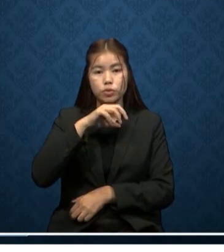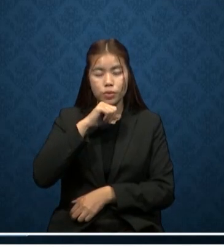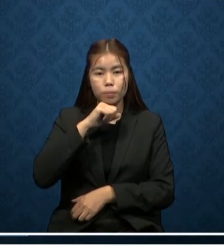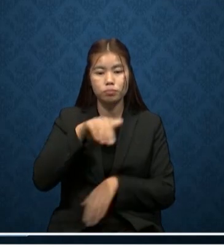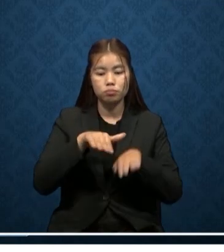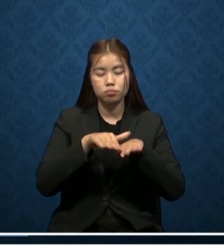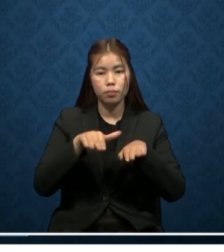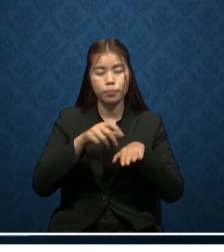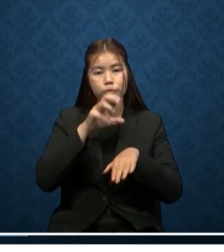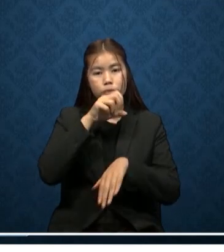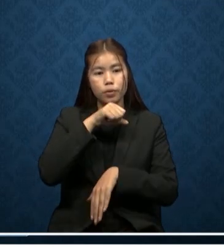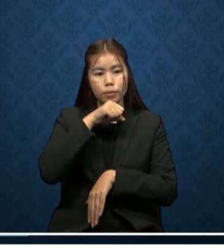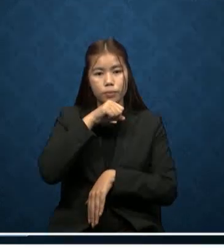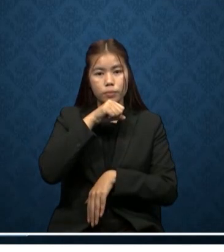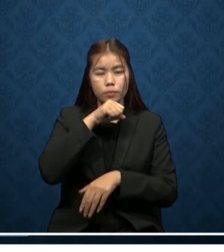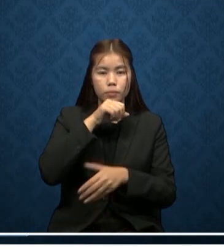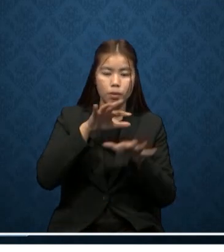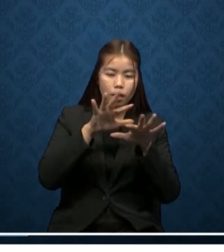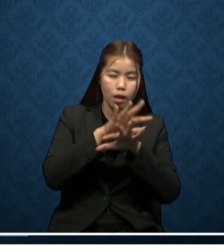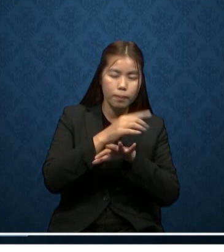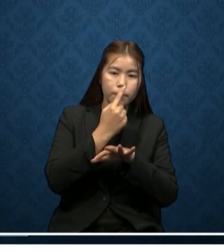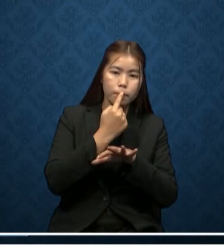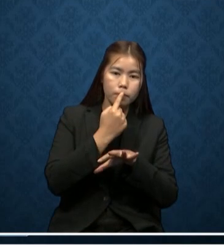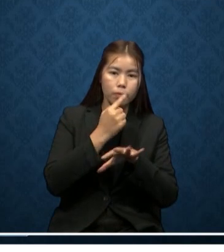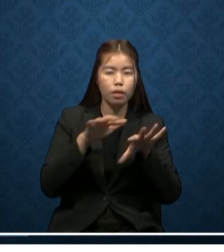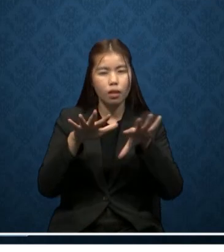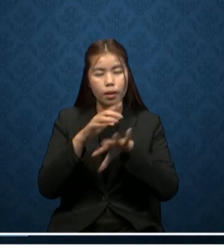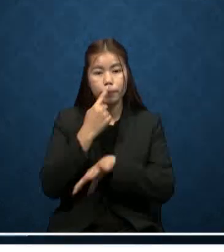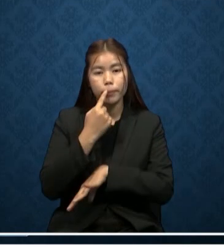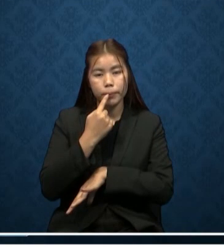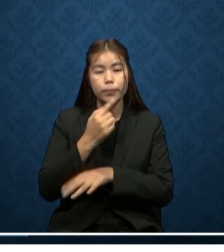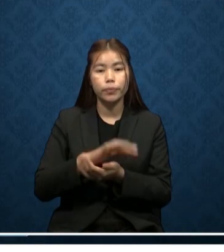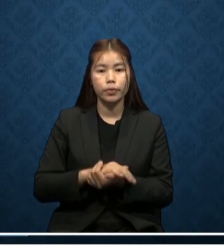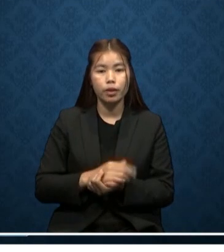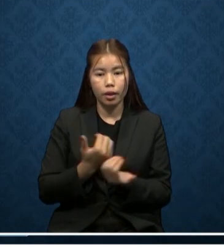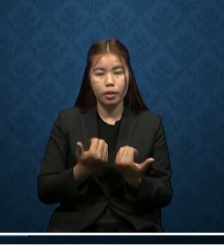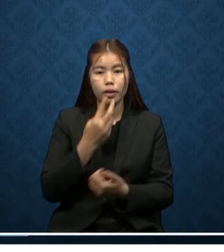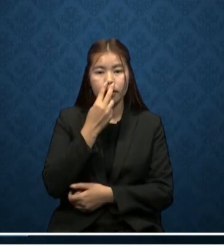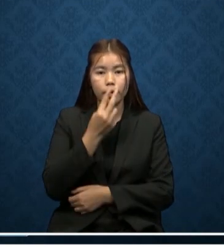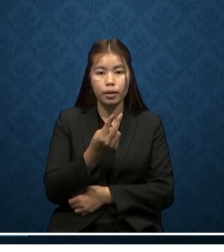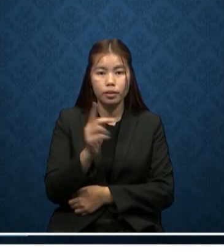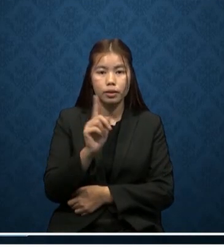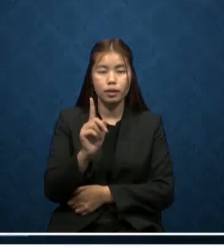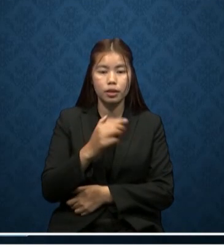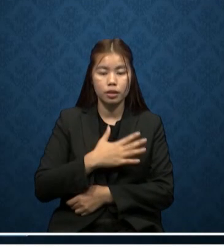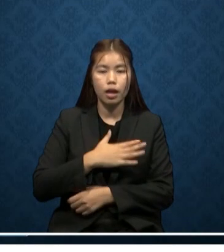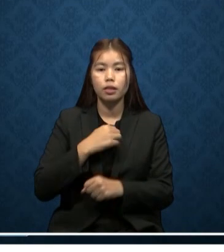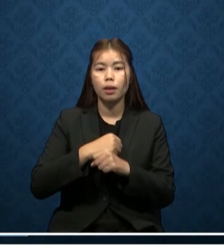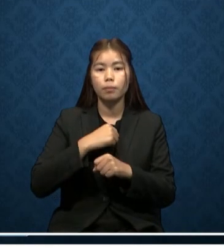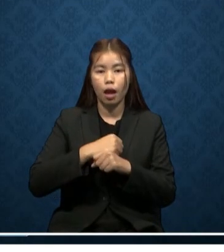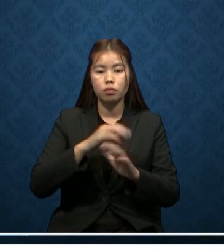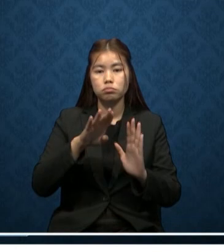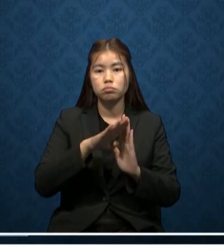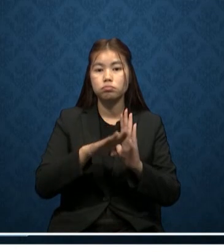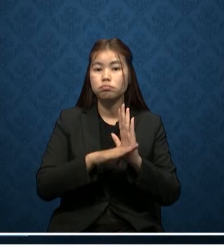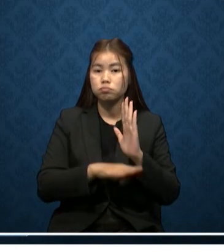ในส้มมันก็กลืนอยู่กับแดงนั้นสิ่งที่เราเห็นอยู่อย่างนึงตรงนี้ก็คือการดำเนินการ